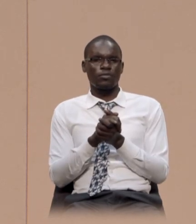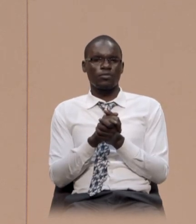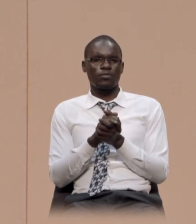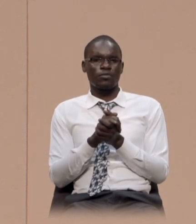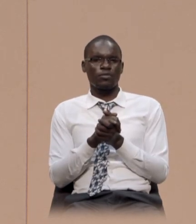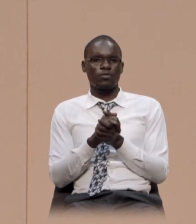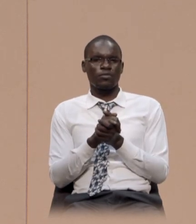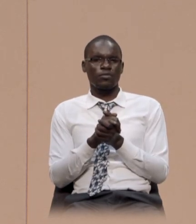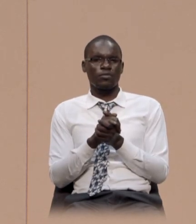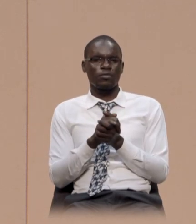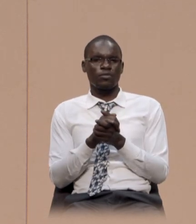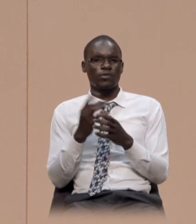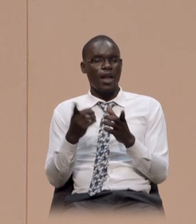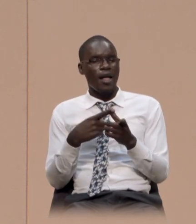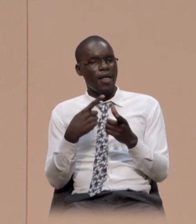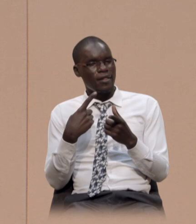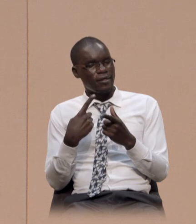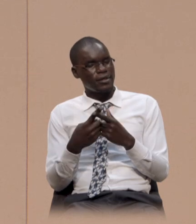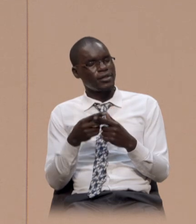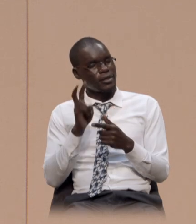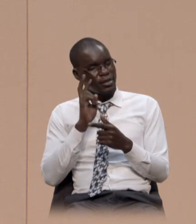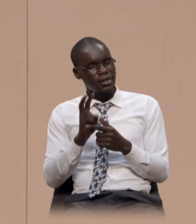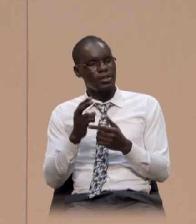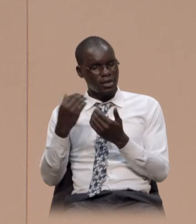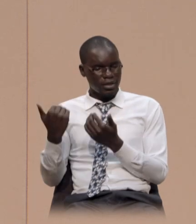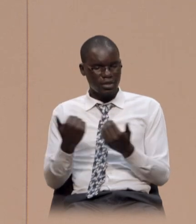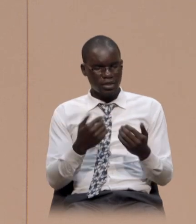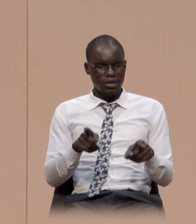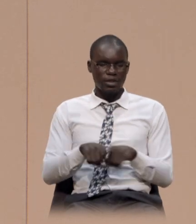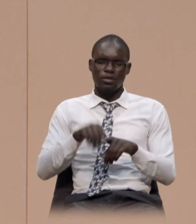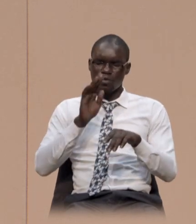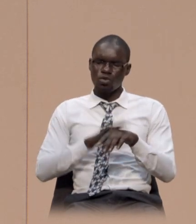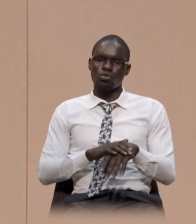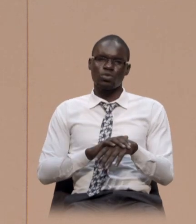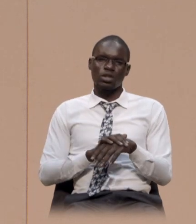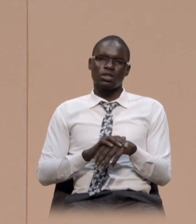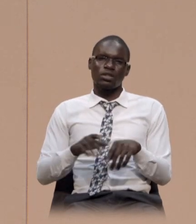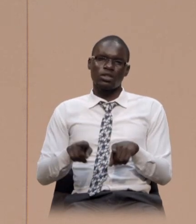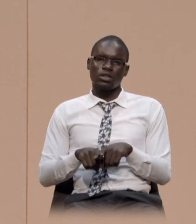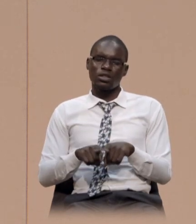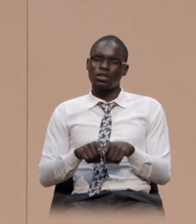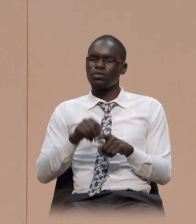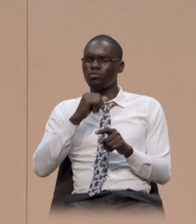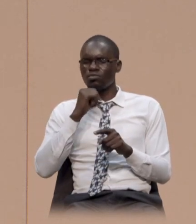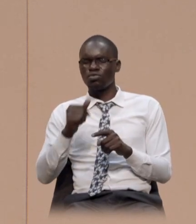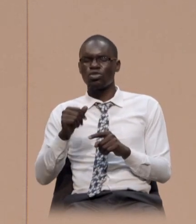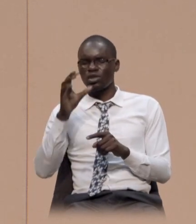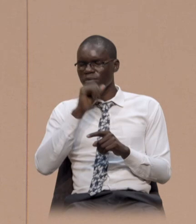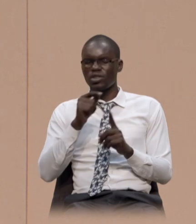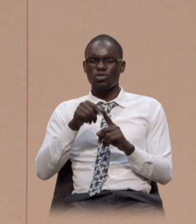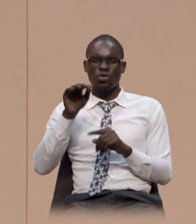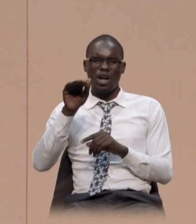Alafu wewe, angalia watoto kama watoto wazuri. Ya tatu, usikose kuuliza